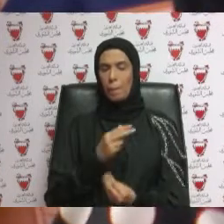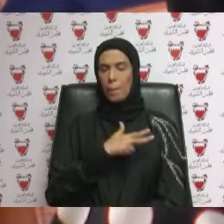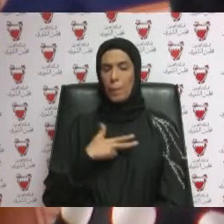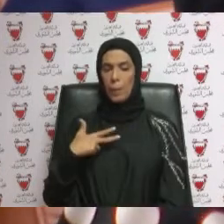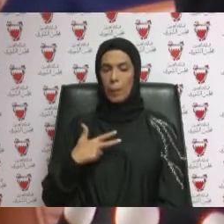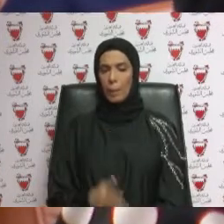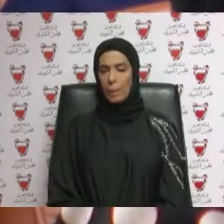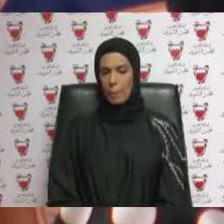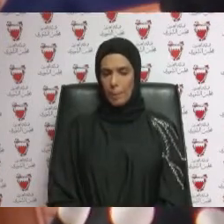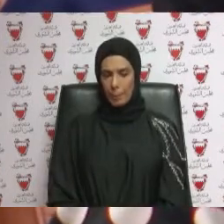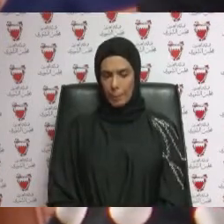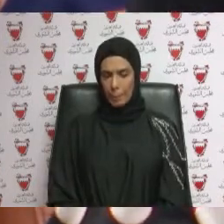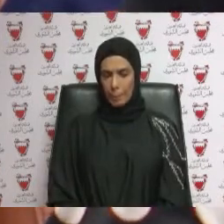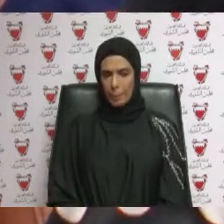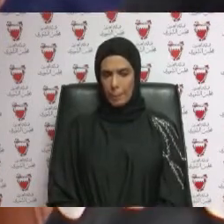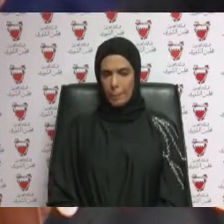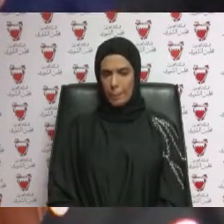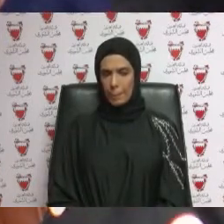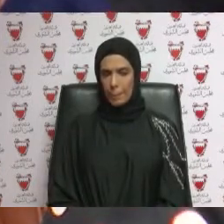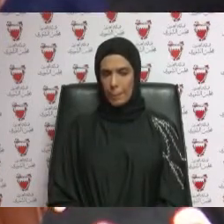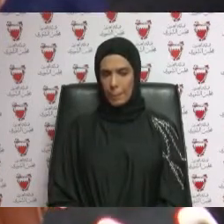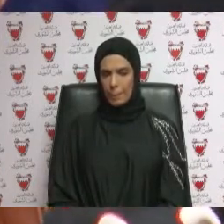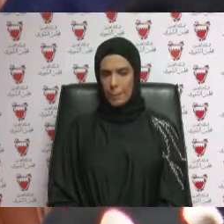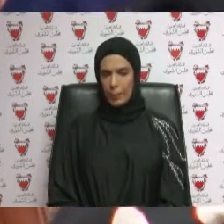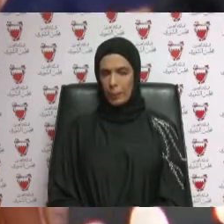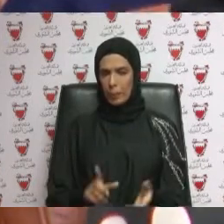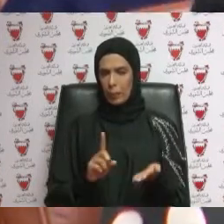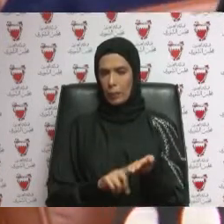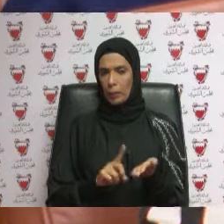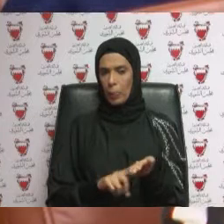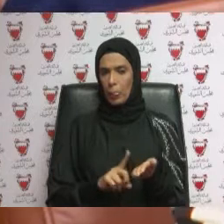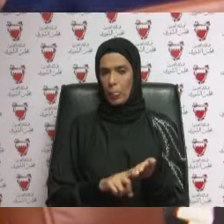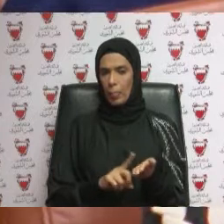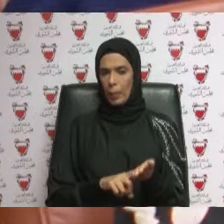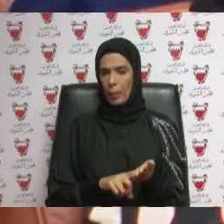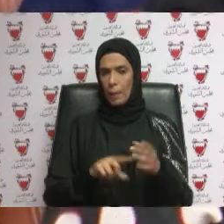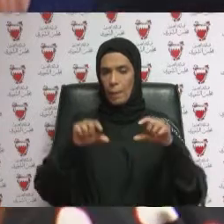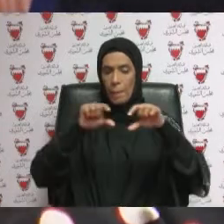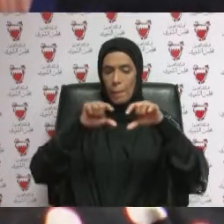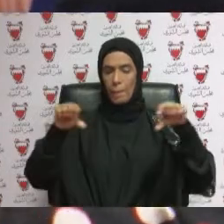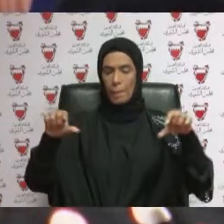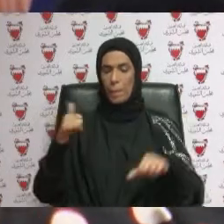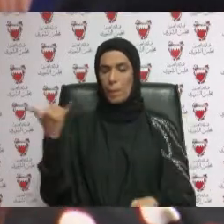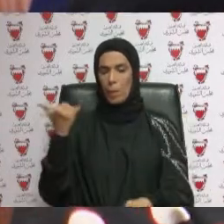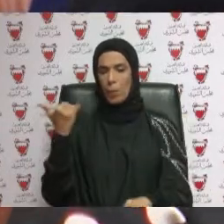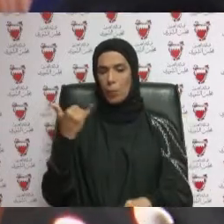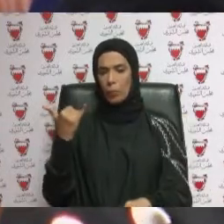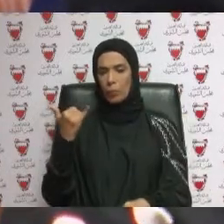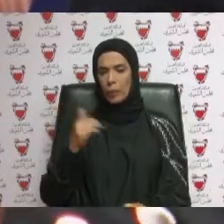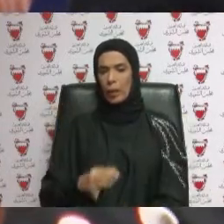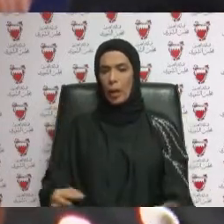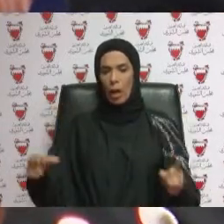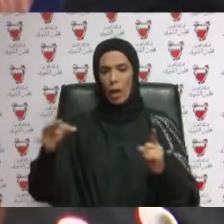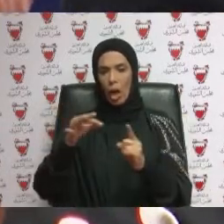أنا معالي الرئيس طبعا يعني كنت بس بأكد على موضوع أهمية تحديد الغرض في